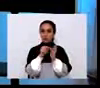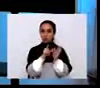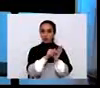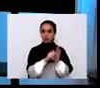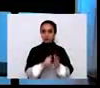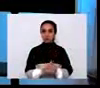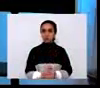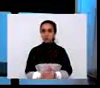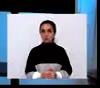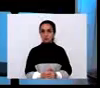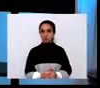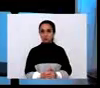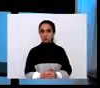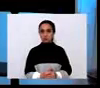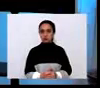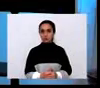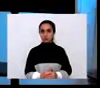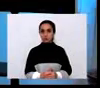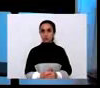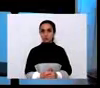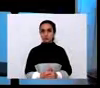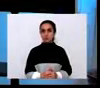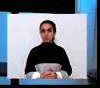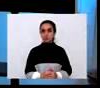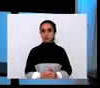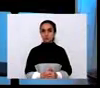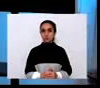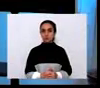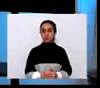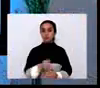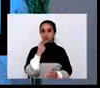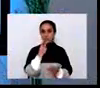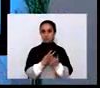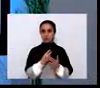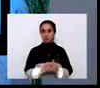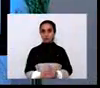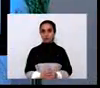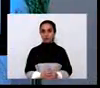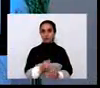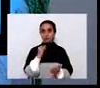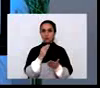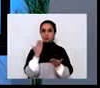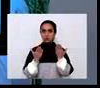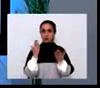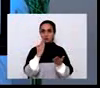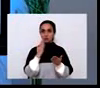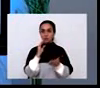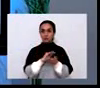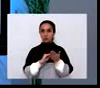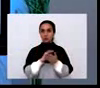попарно. Достаточно одной запятой. Итак, посмотрите. Если повторяется